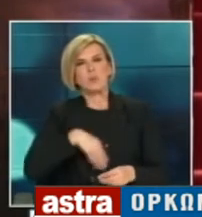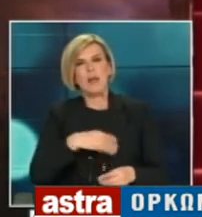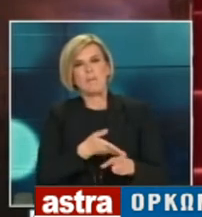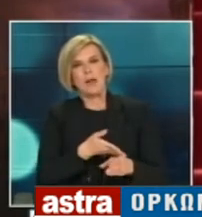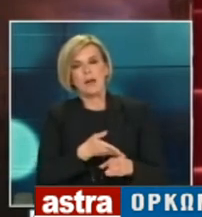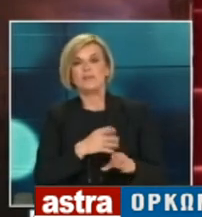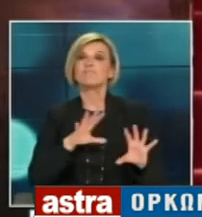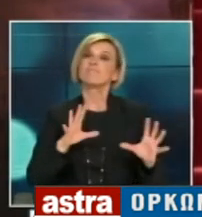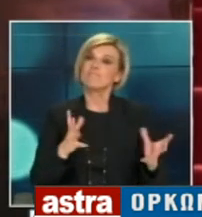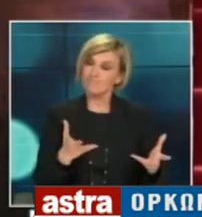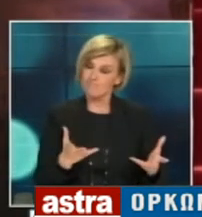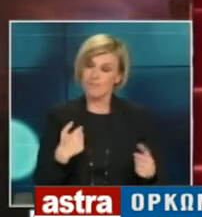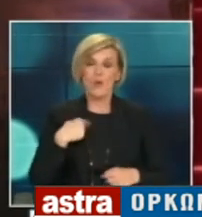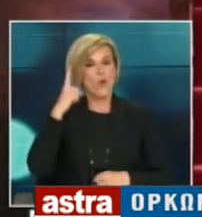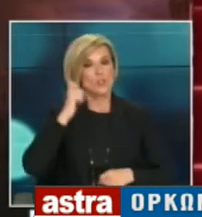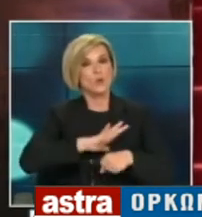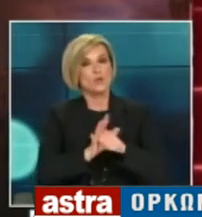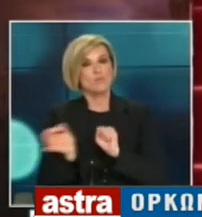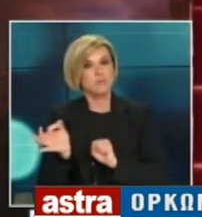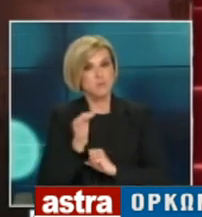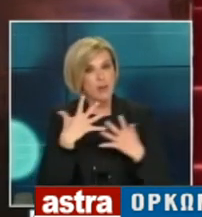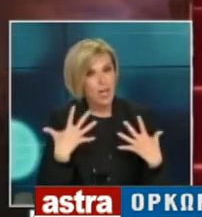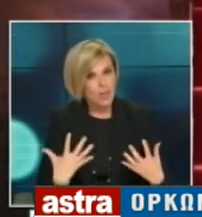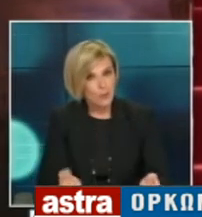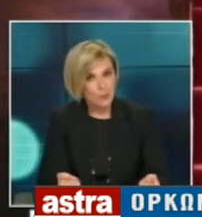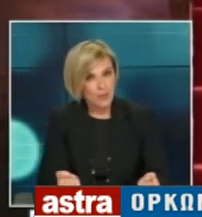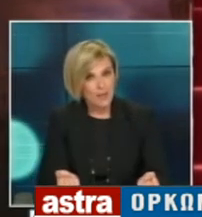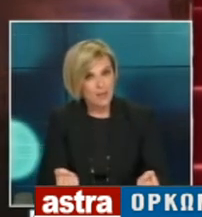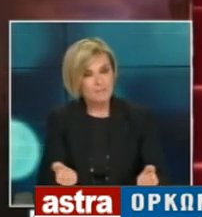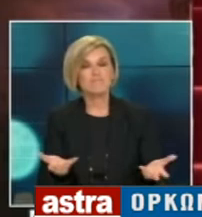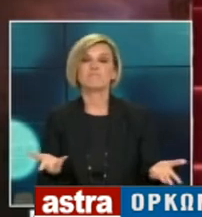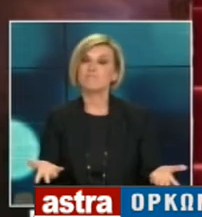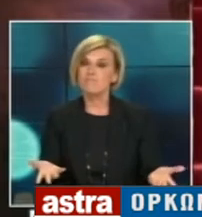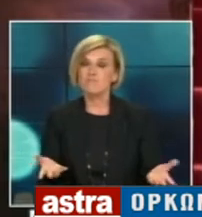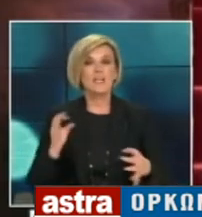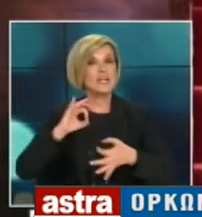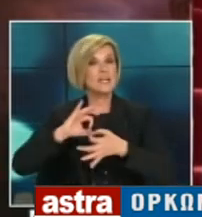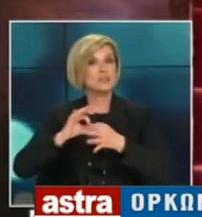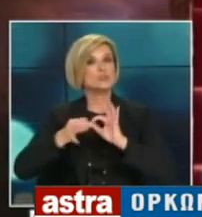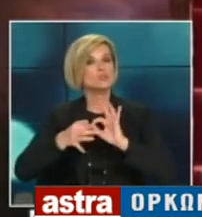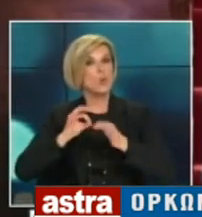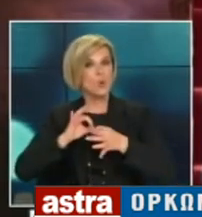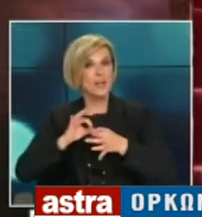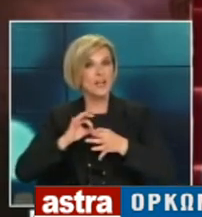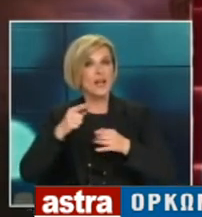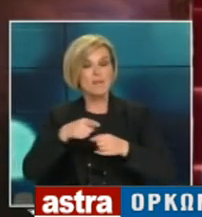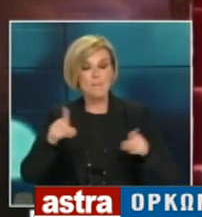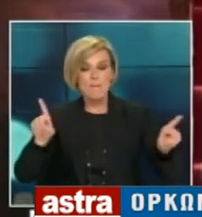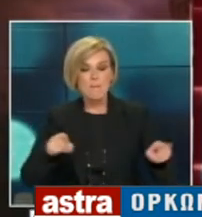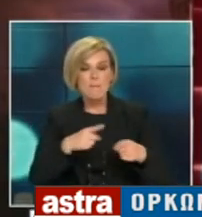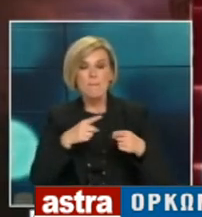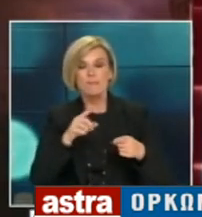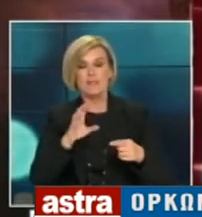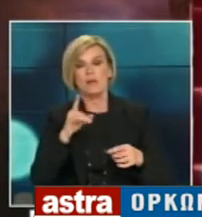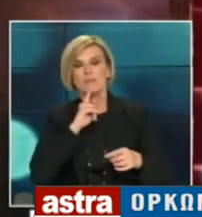ιού είναι εδώ, αλλά επίσης γνωρίζω ότι αυτό δεν είναι καινοτόμο. Γιατί? Διότι η ιστορία μας ήταν μια συνεχή μάχη